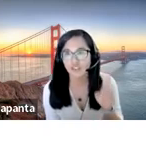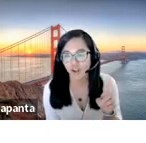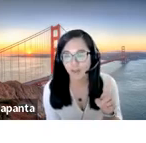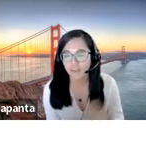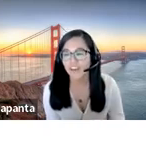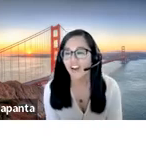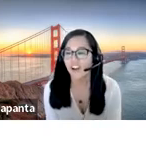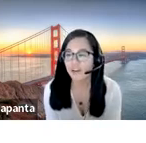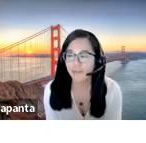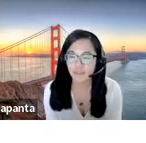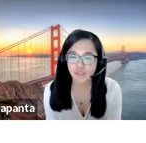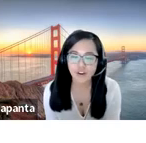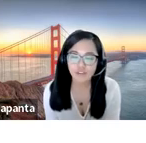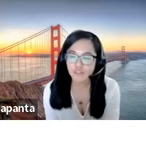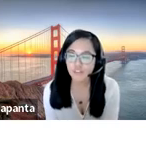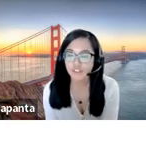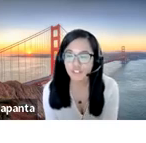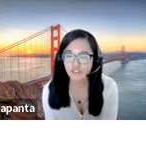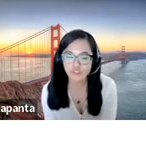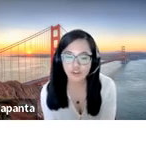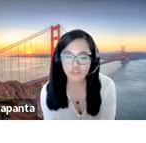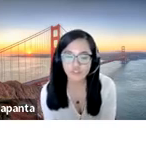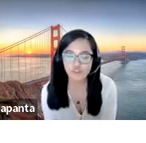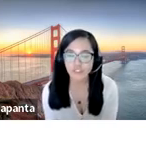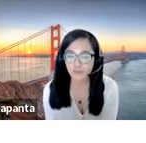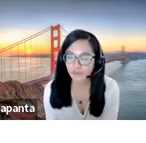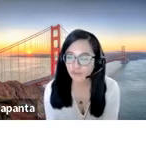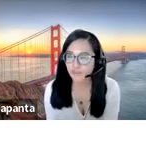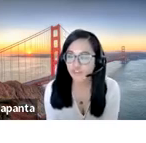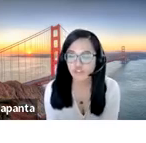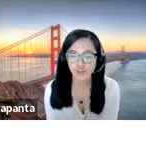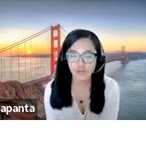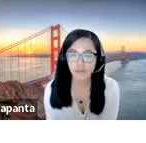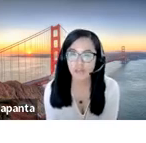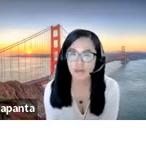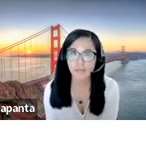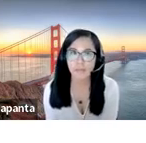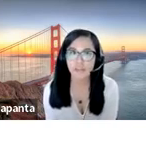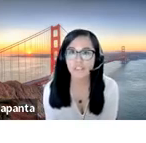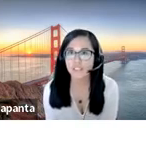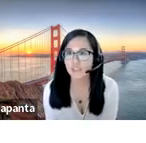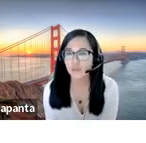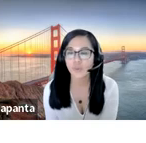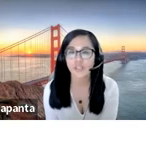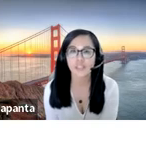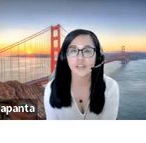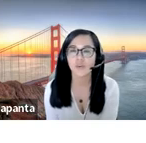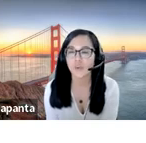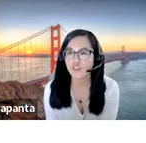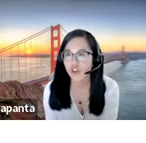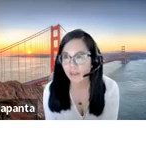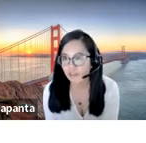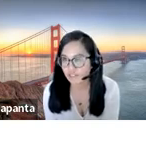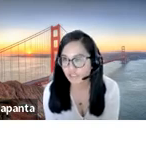one stop. So the office the centers offer training referrals job listings or what they